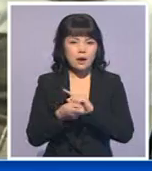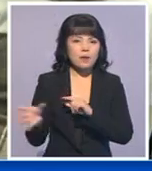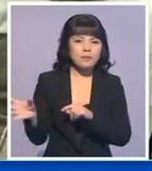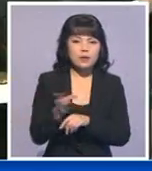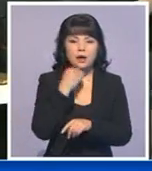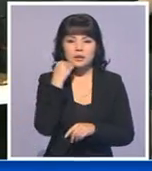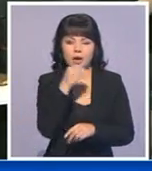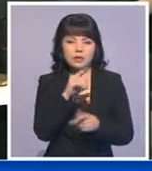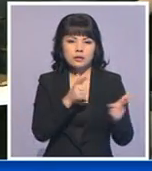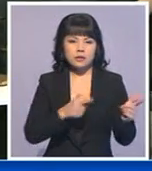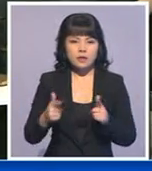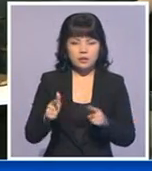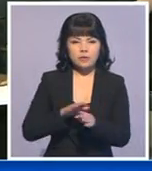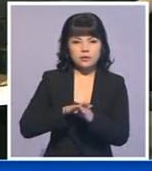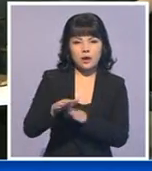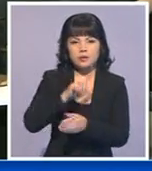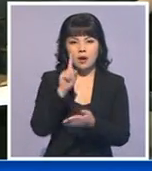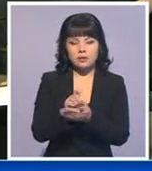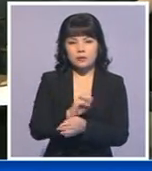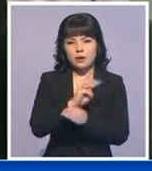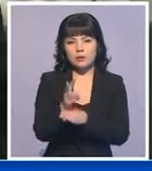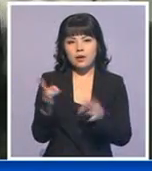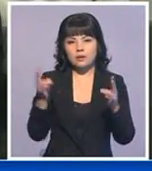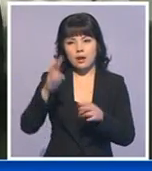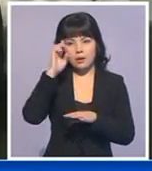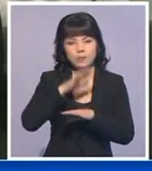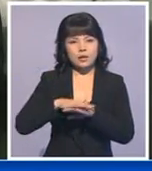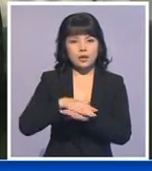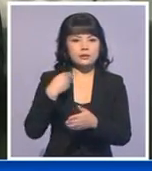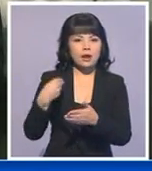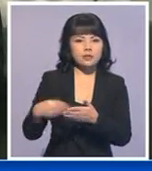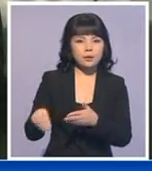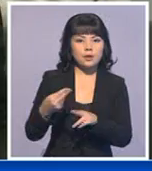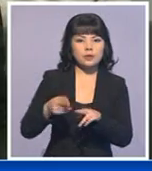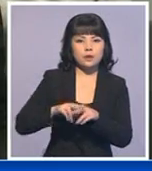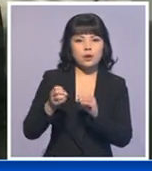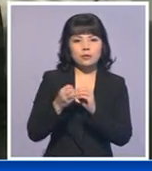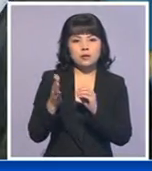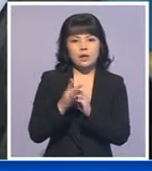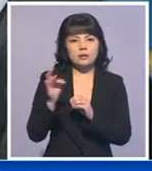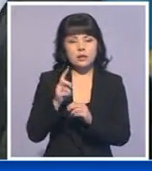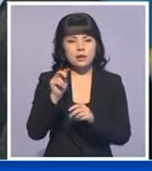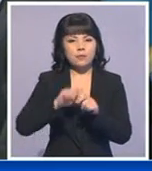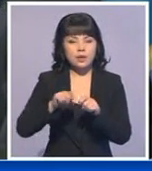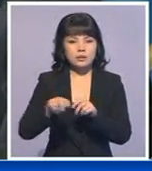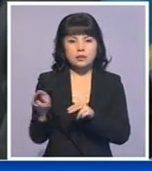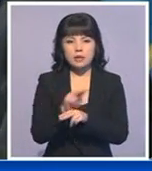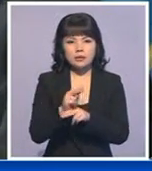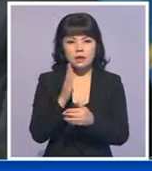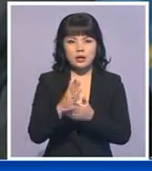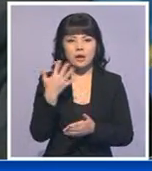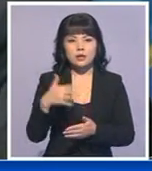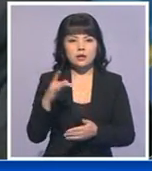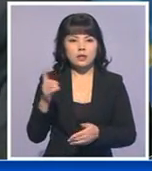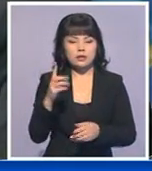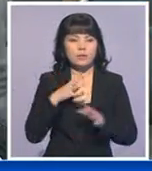дайындалып, қателер өріп жүреді. Мәселен, мемлекеттік сатып алулар туралы заң осыған дейін 15 рет түзетілсе, әкімшілік кодекс 50 рет өзгеріске